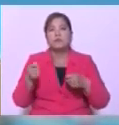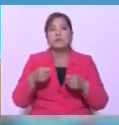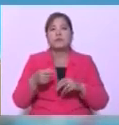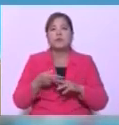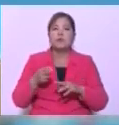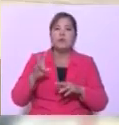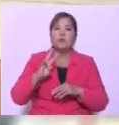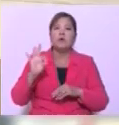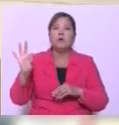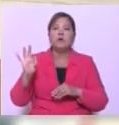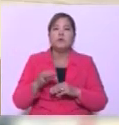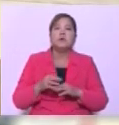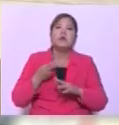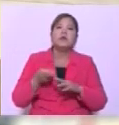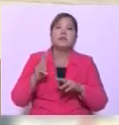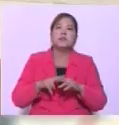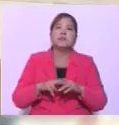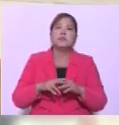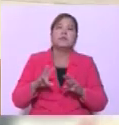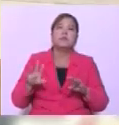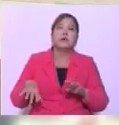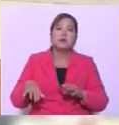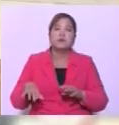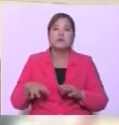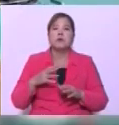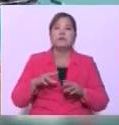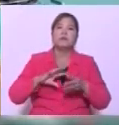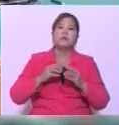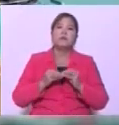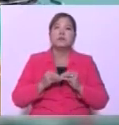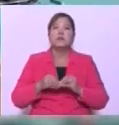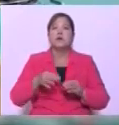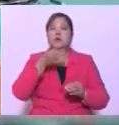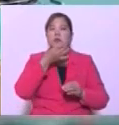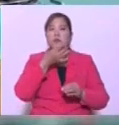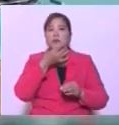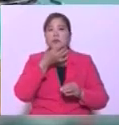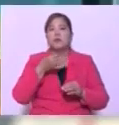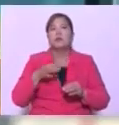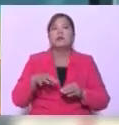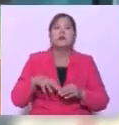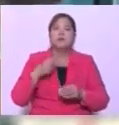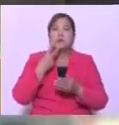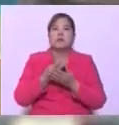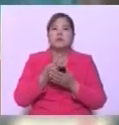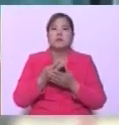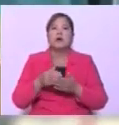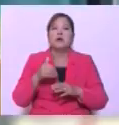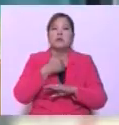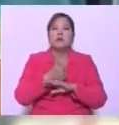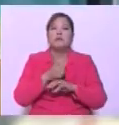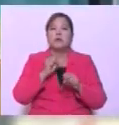– это небольшой срок. Это значит, что пока выводы делать рано. Членам Кабмина еще предстоит показать себя. Главная